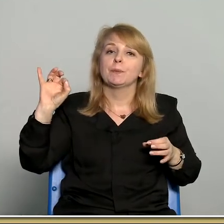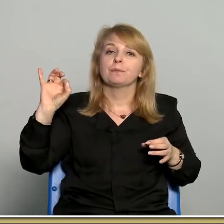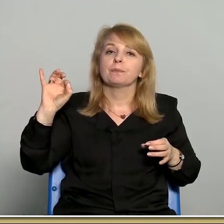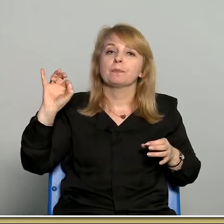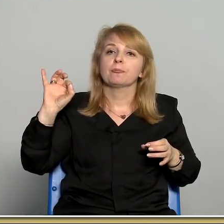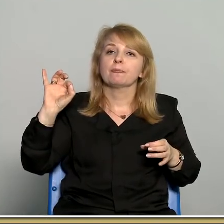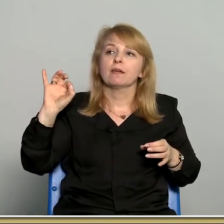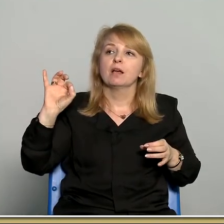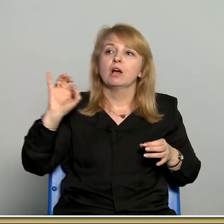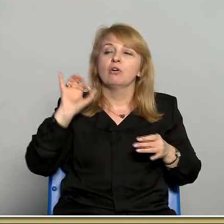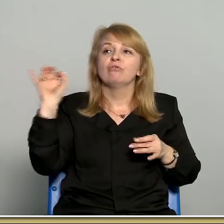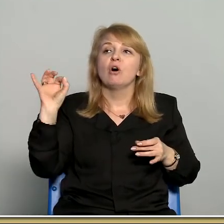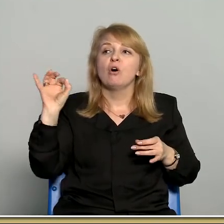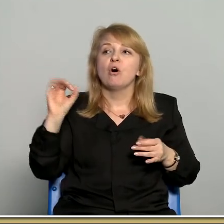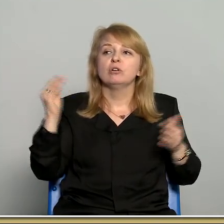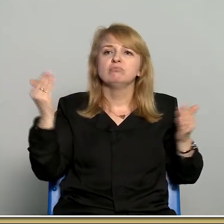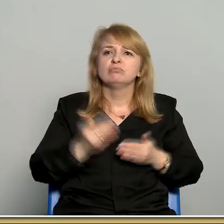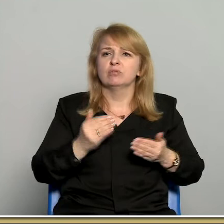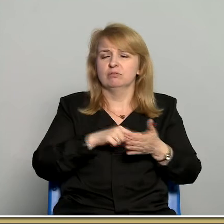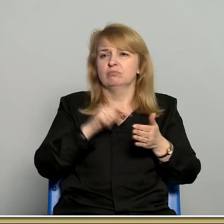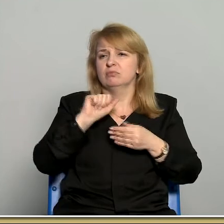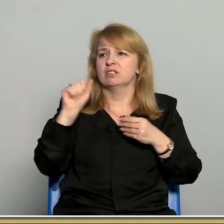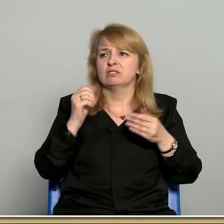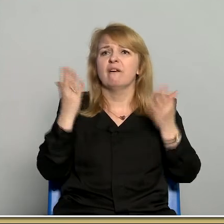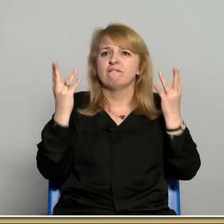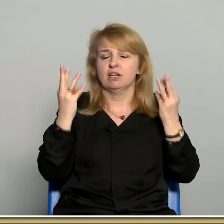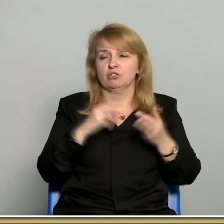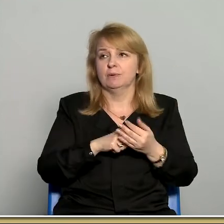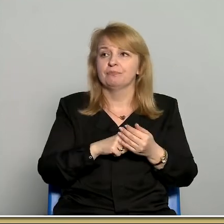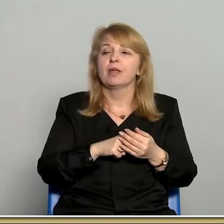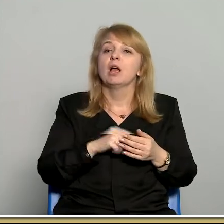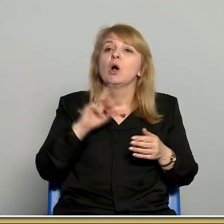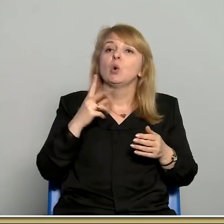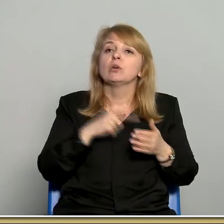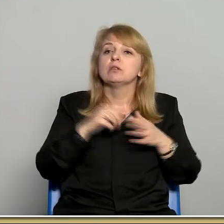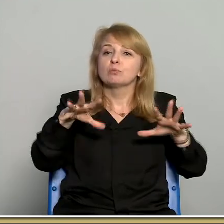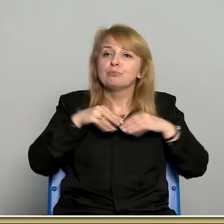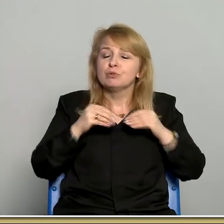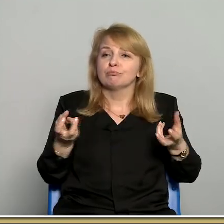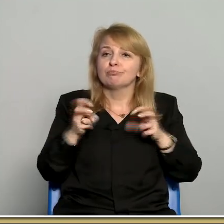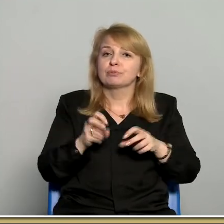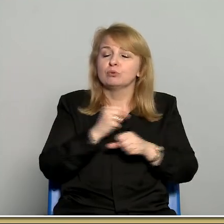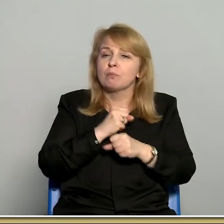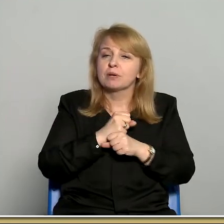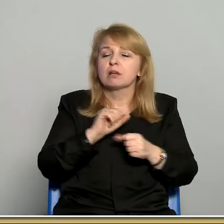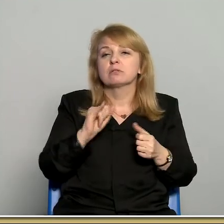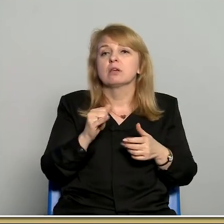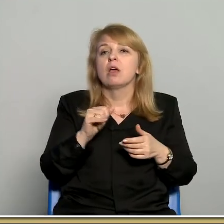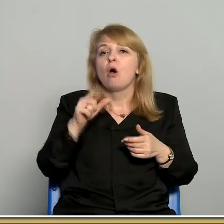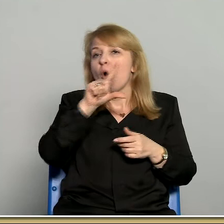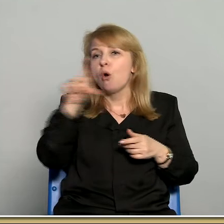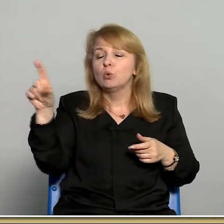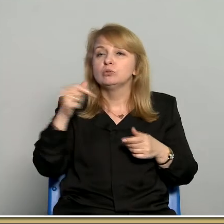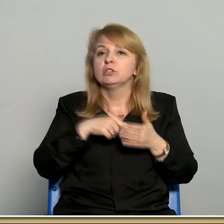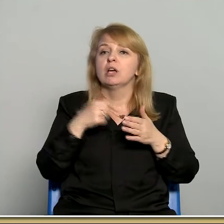tak zwanego żłobkowego. Priorytet inwestycyjny 8i, czyli wzrost zatrudnienia osób, które zostały zidentyfikowane jako zagrożone